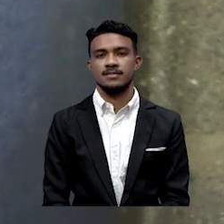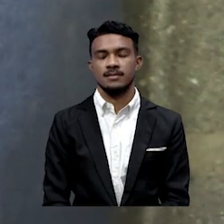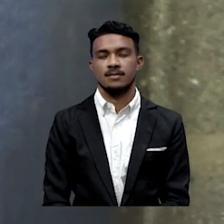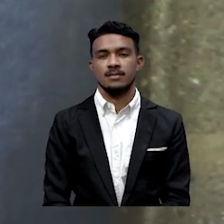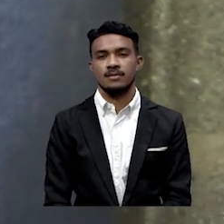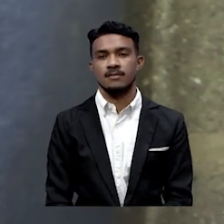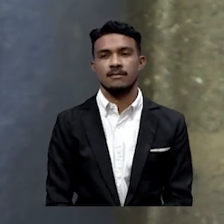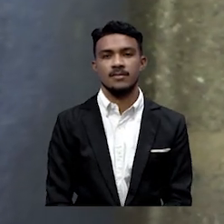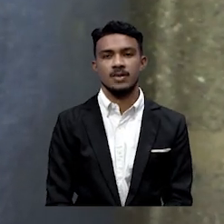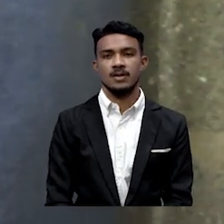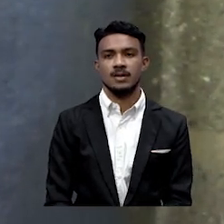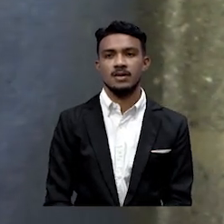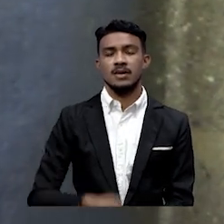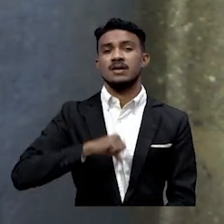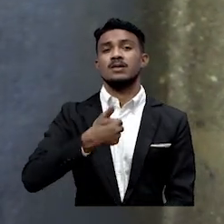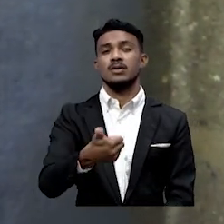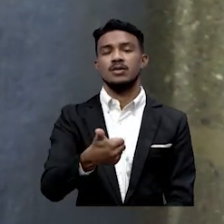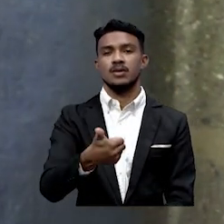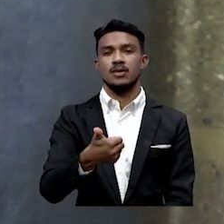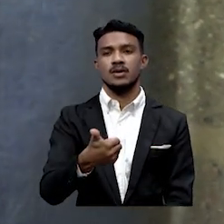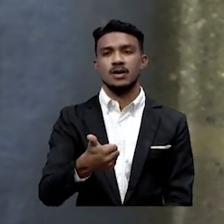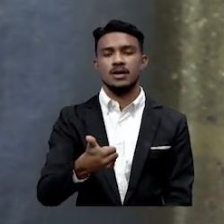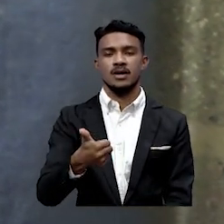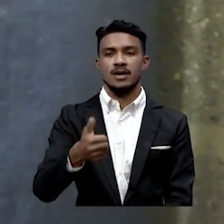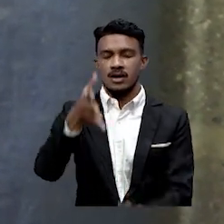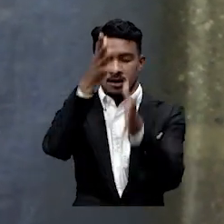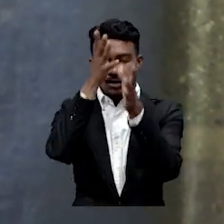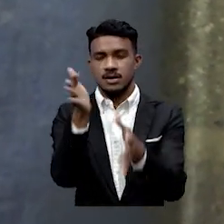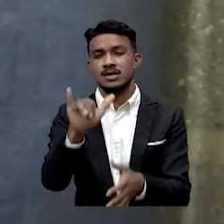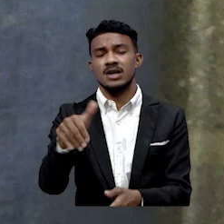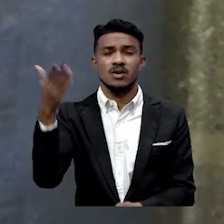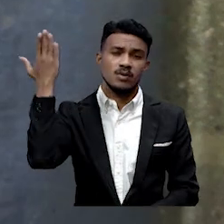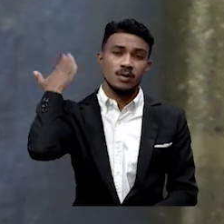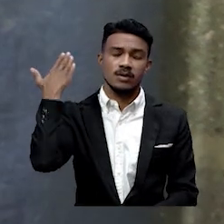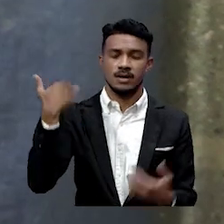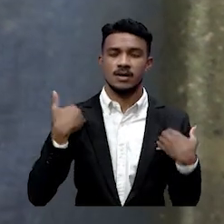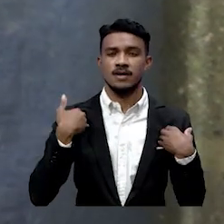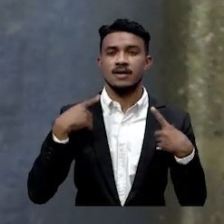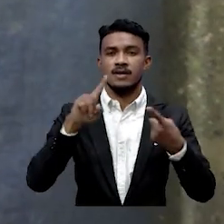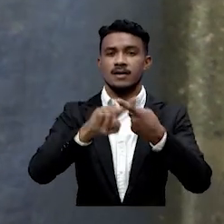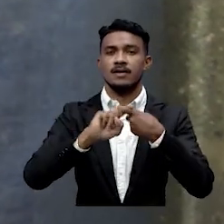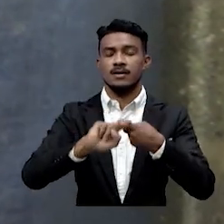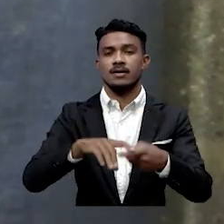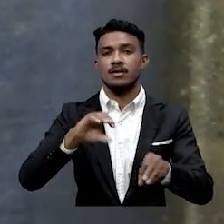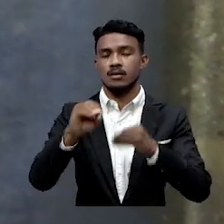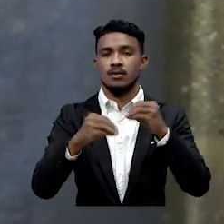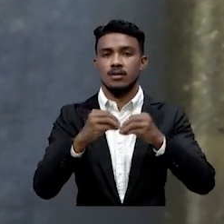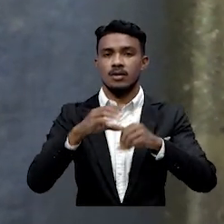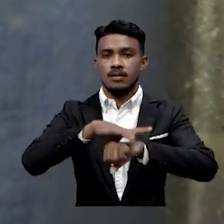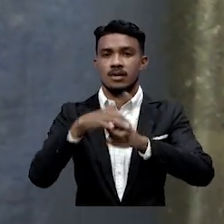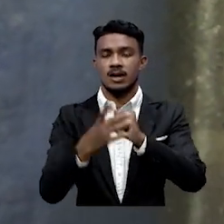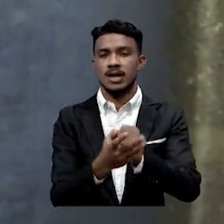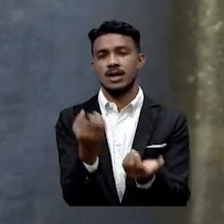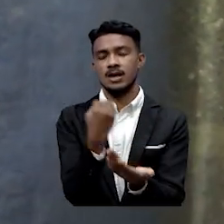odi odi katua ser dejo ulu kedan. Ne iya liga sang kona ba rai, liga sang kona ba rikusui